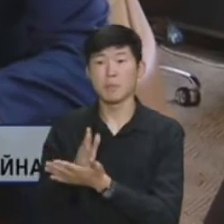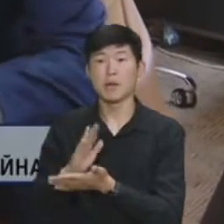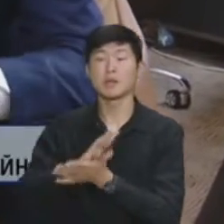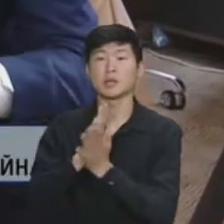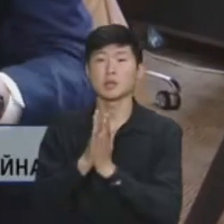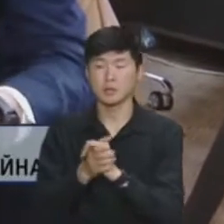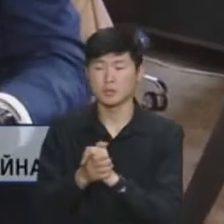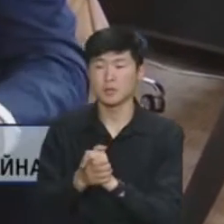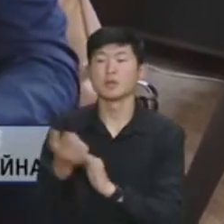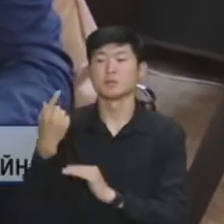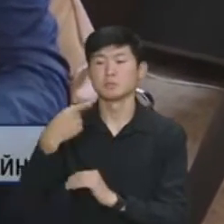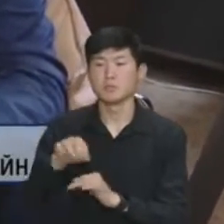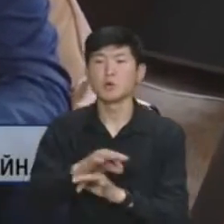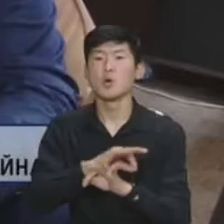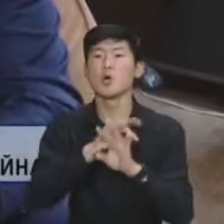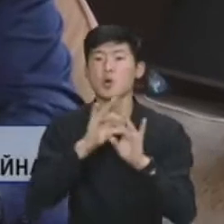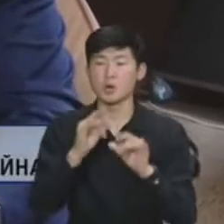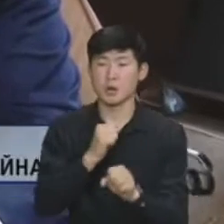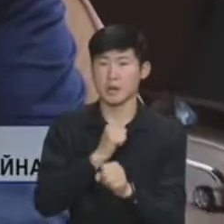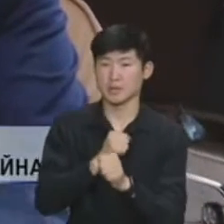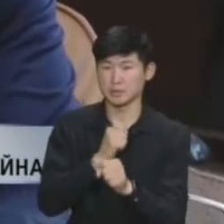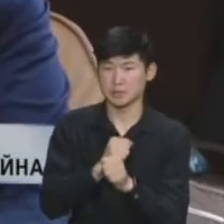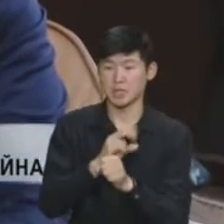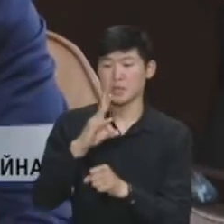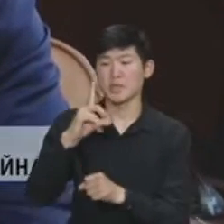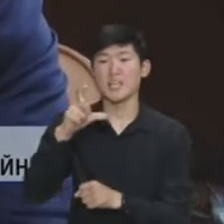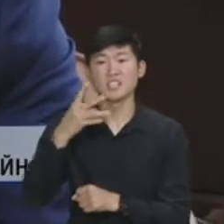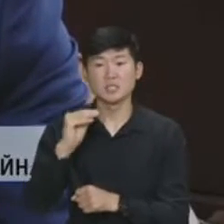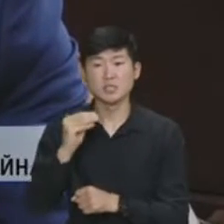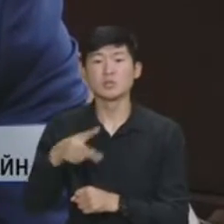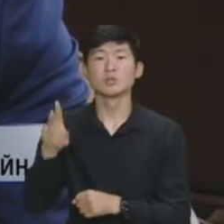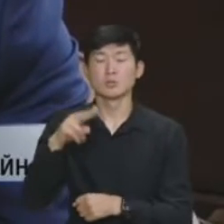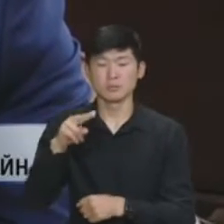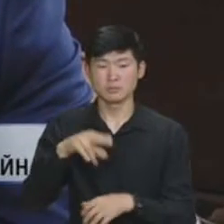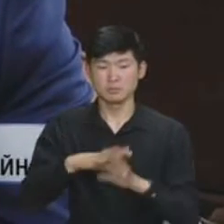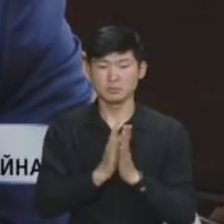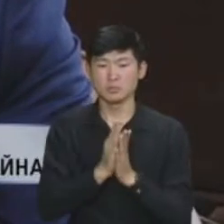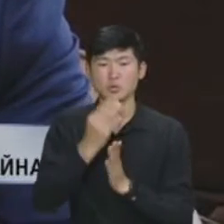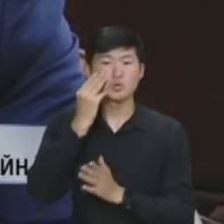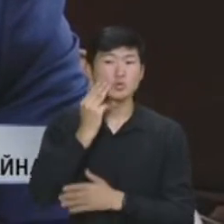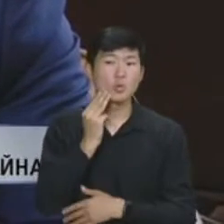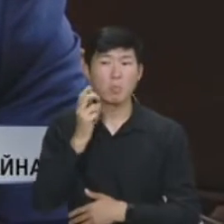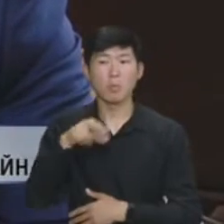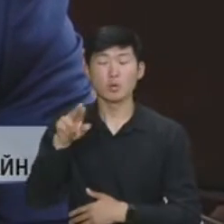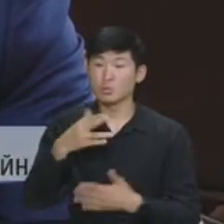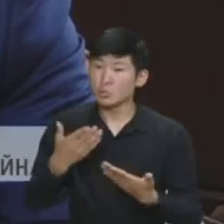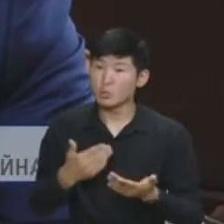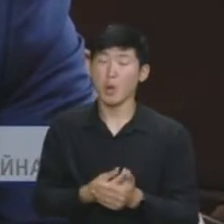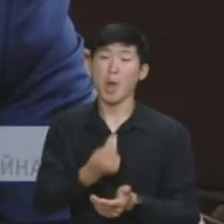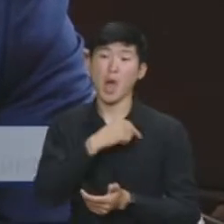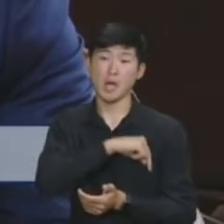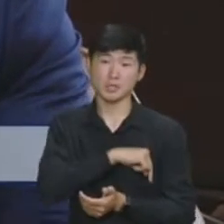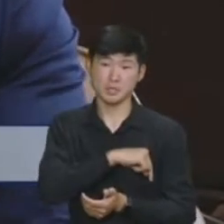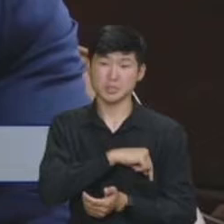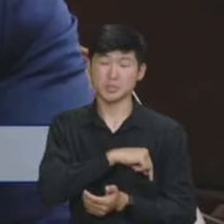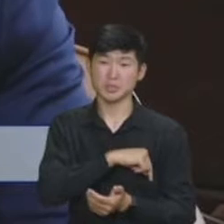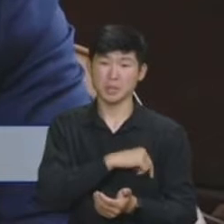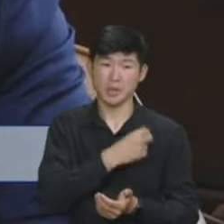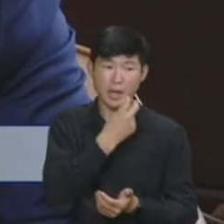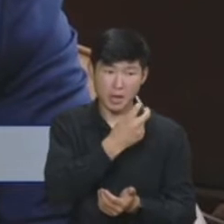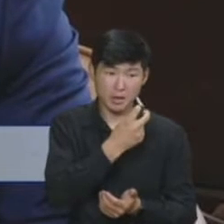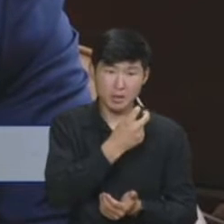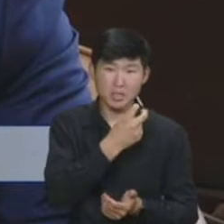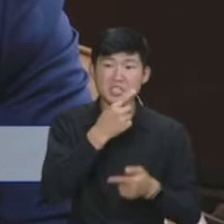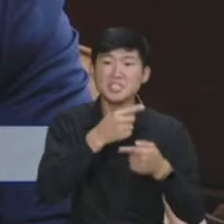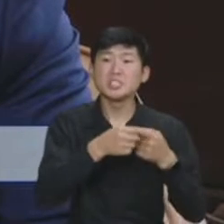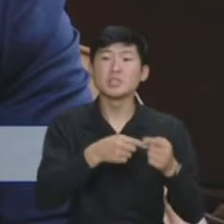харамсалтай нь одоо тухайн одоо янз янз бизнесийн нэгжүүд одоо юу гэдэг шунлаас олд гэмүү ашиг оно